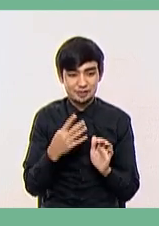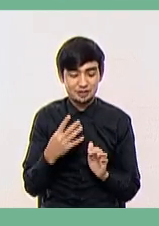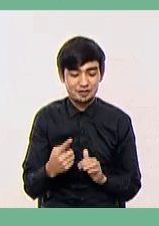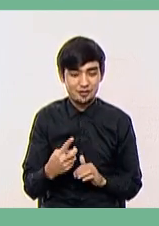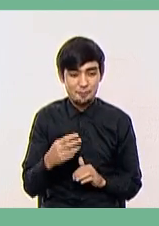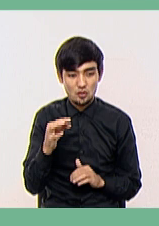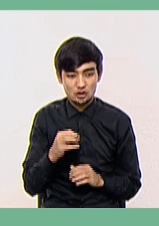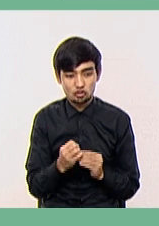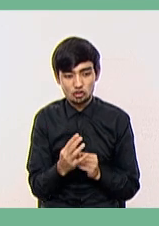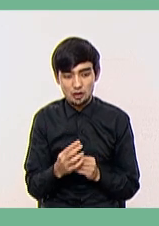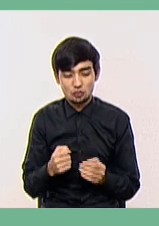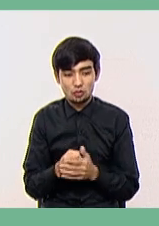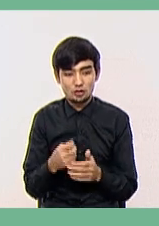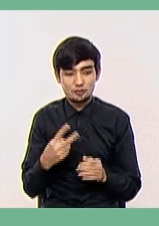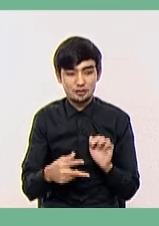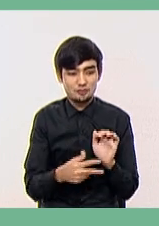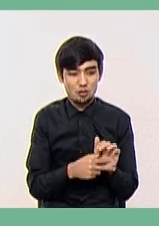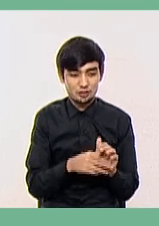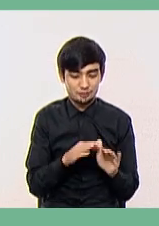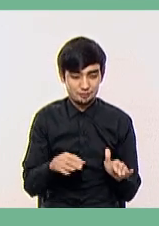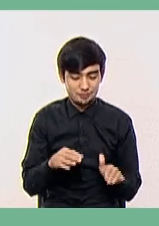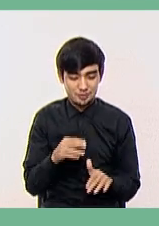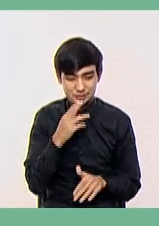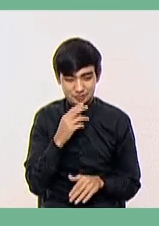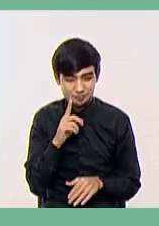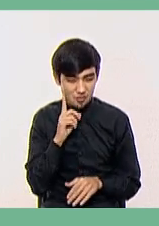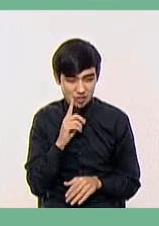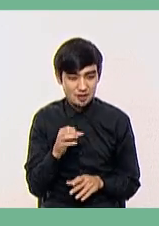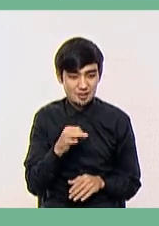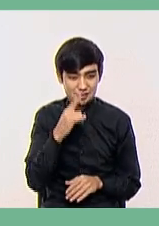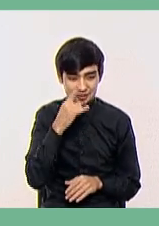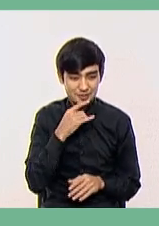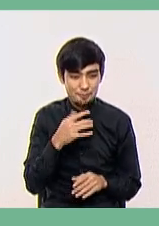19,172% 14-28 жас аралығындағы жастар. Қазақстандықтардың